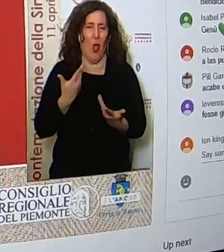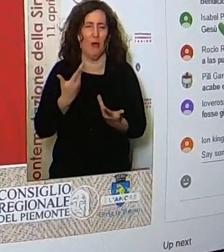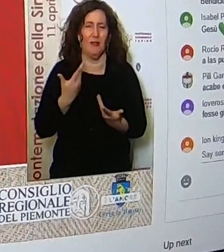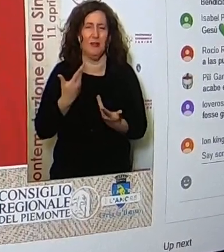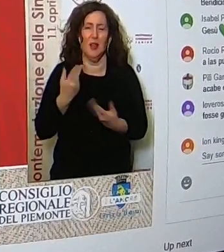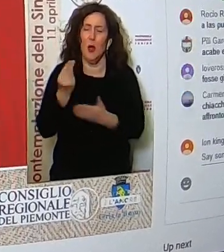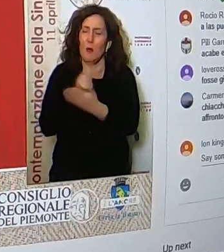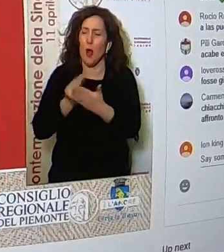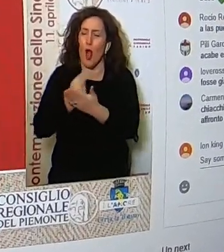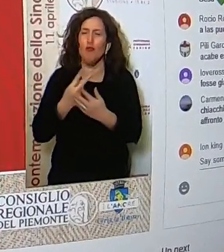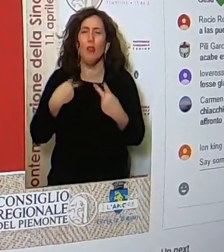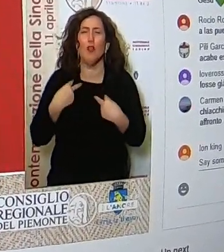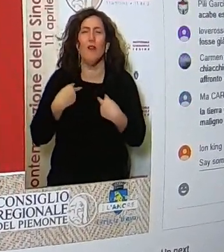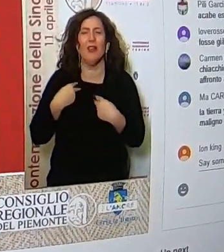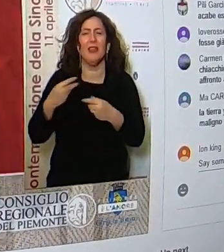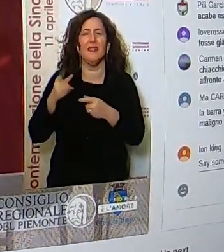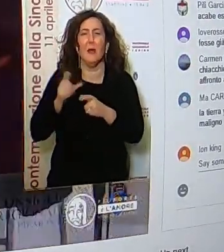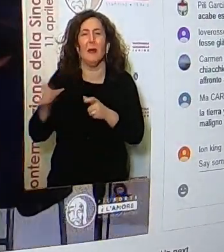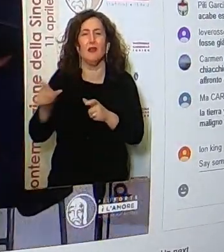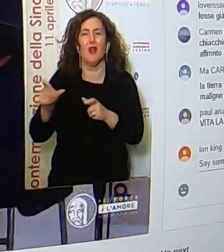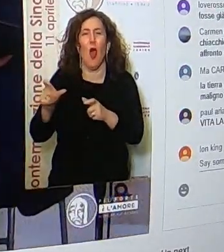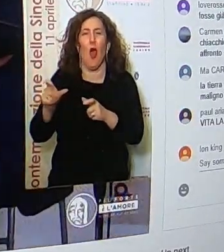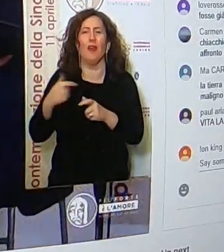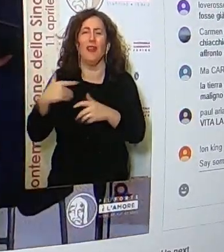progetto di vita.